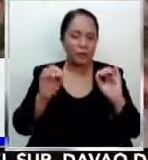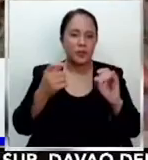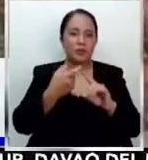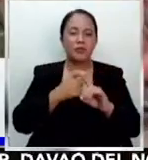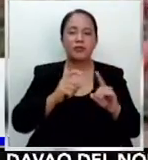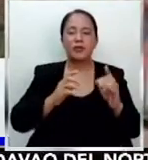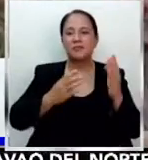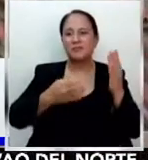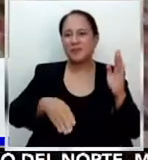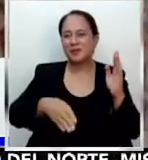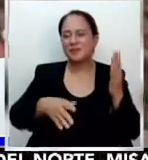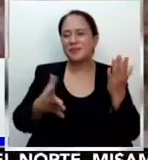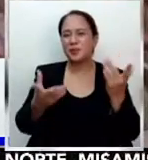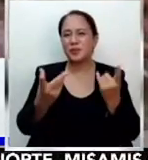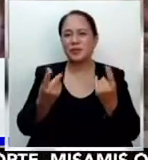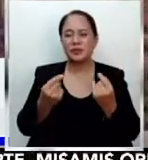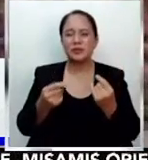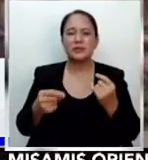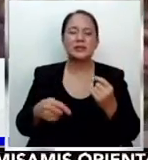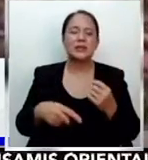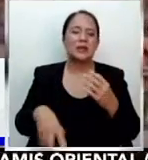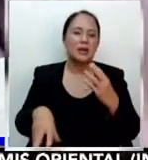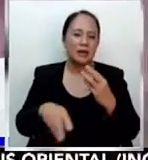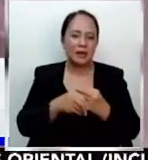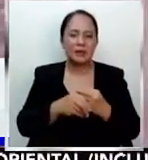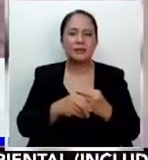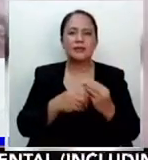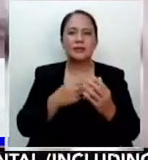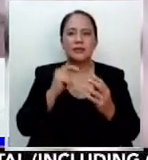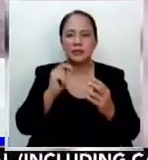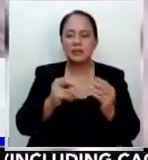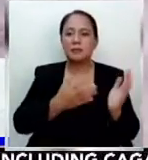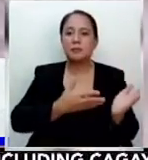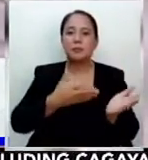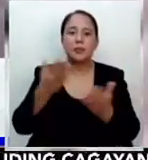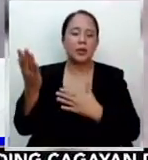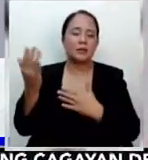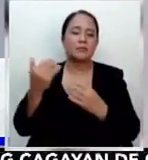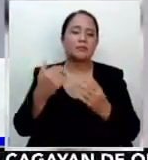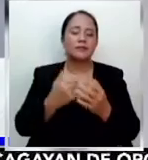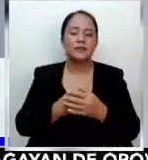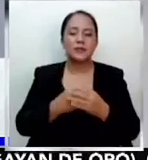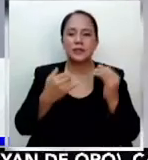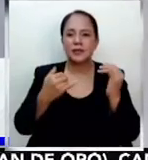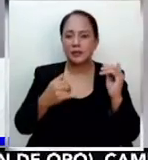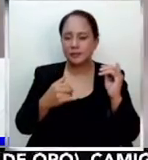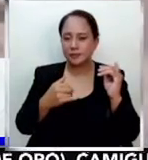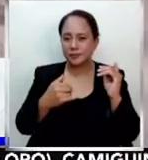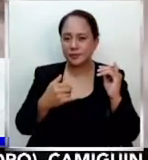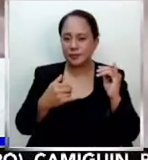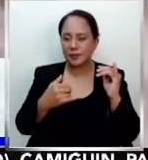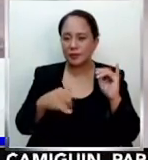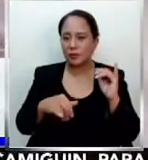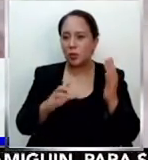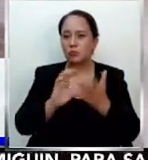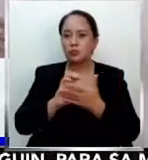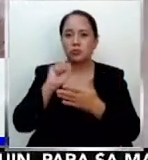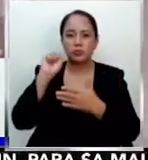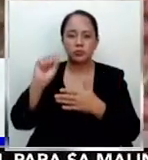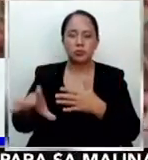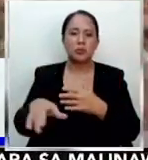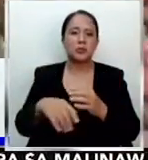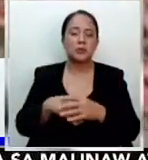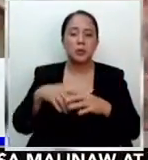dagdag gastos muli ang magsasaka dahil kailangang ibalik sa Ifugao ang mga carrot at doon na itinapon. Maging ang mga kapitbahay